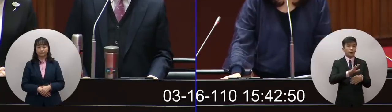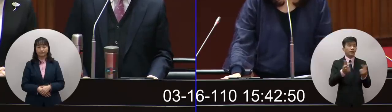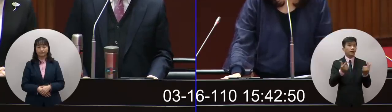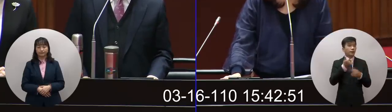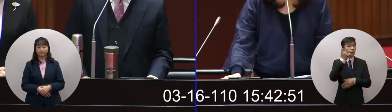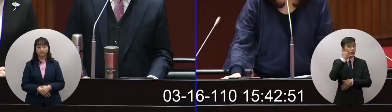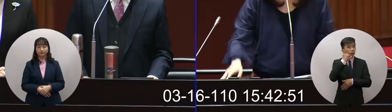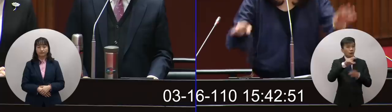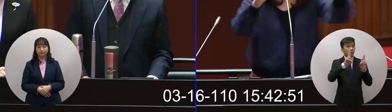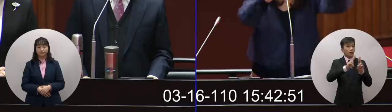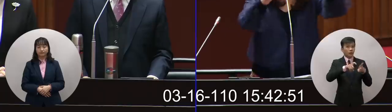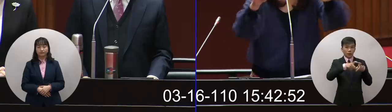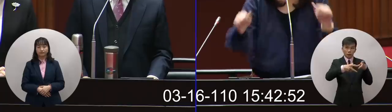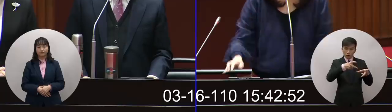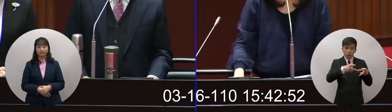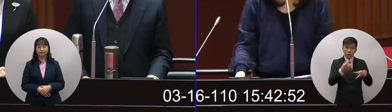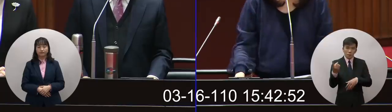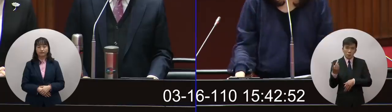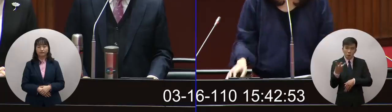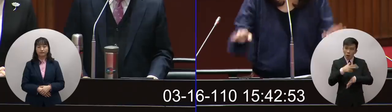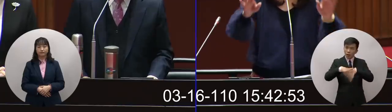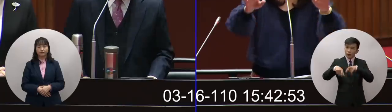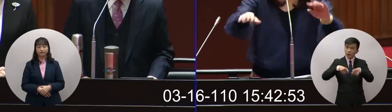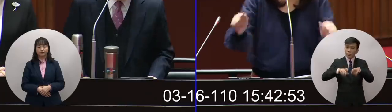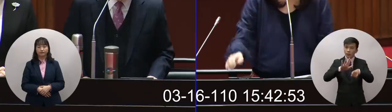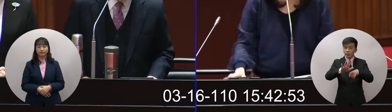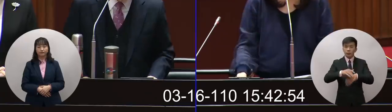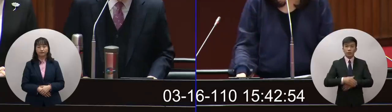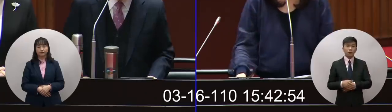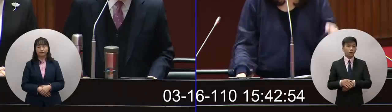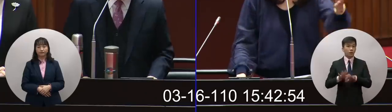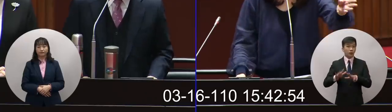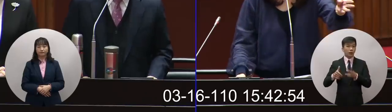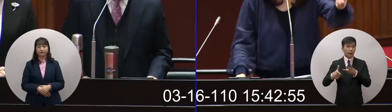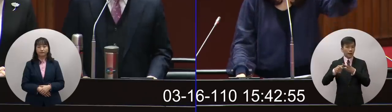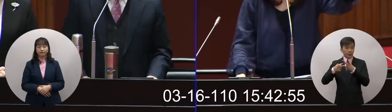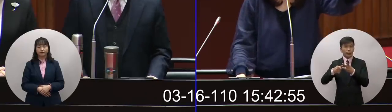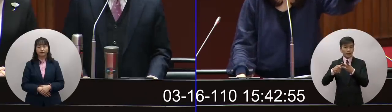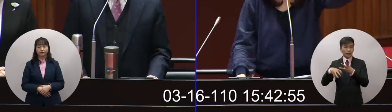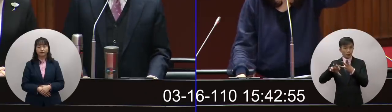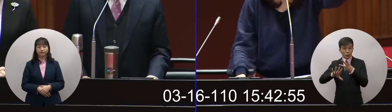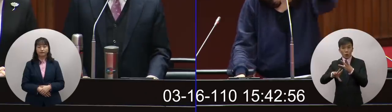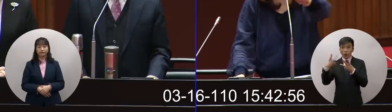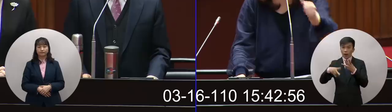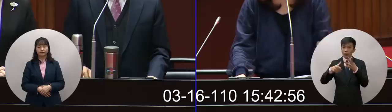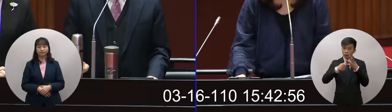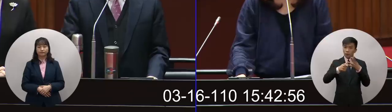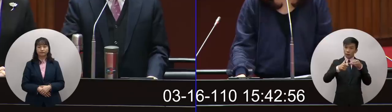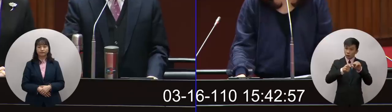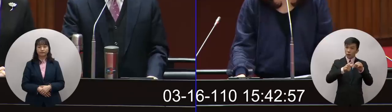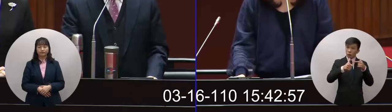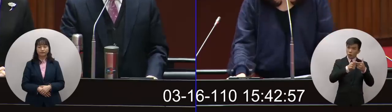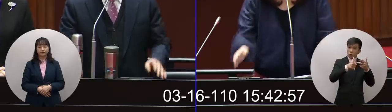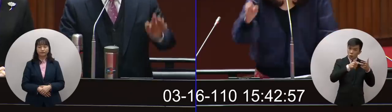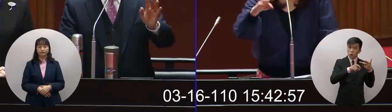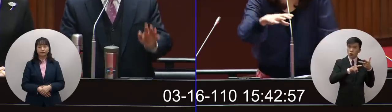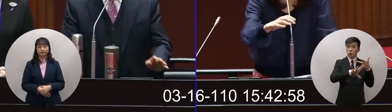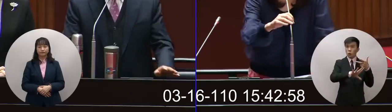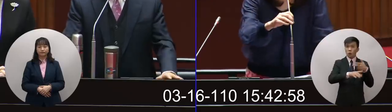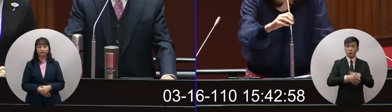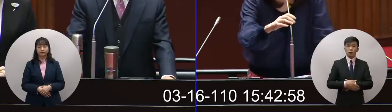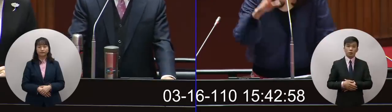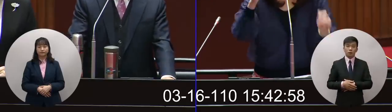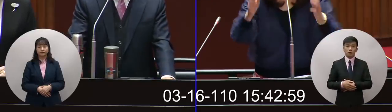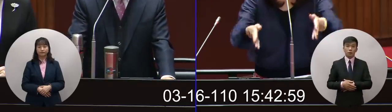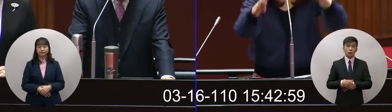隆的电厂，有好几个方案。那现在不止三接站，等于有4接、5接、6接、7接嘛。那你现